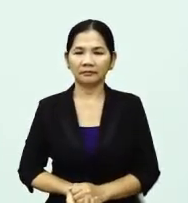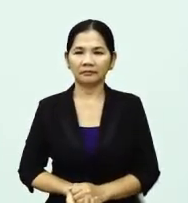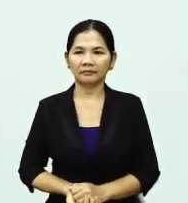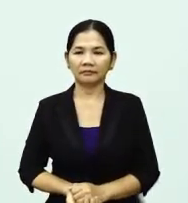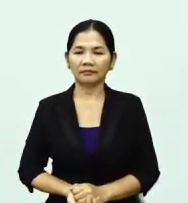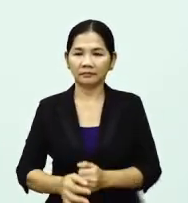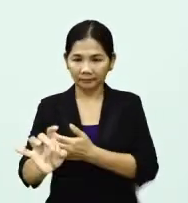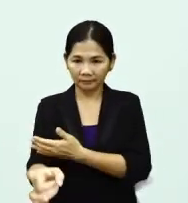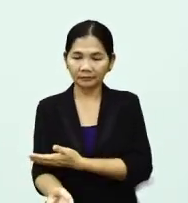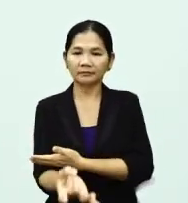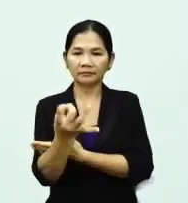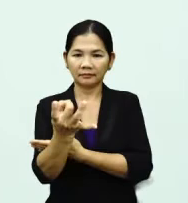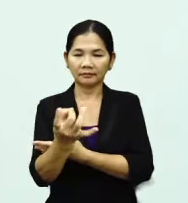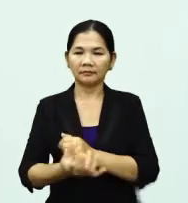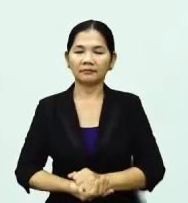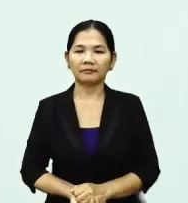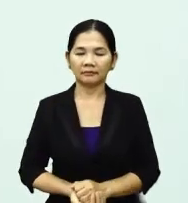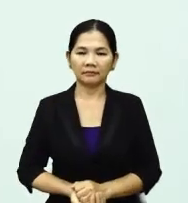Bổ lâm.